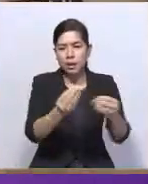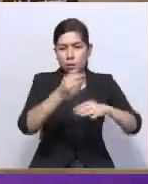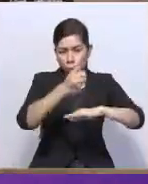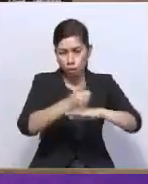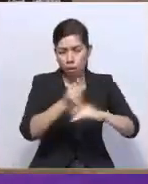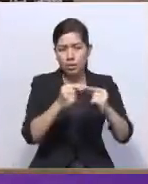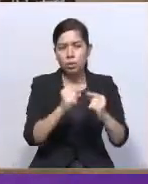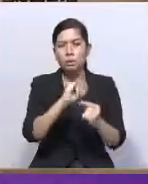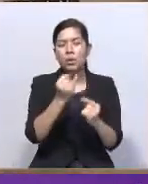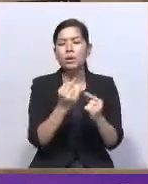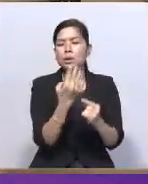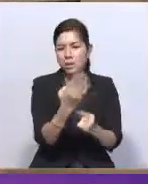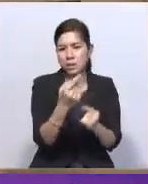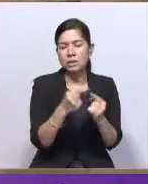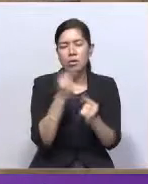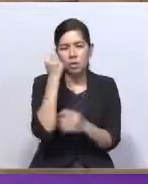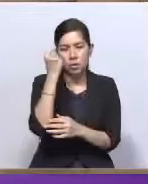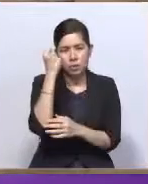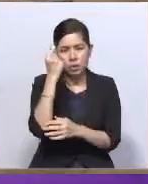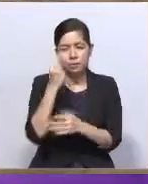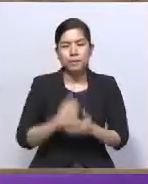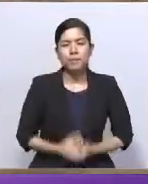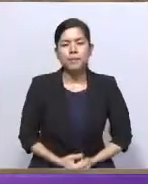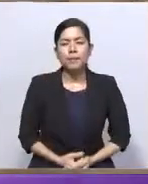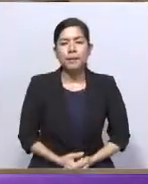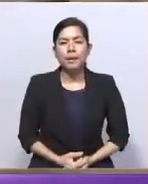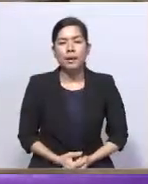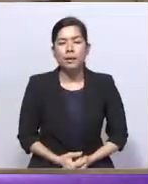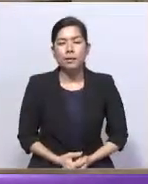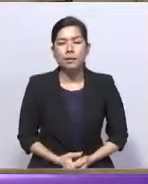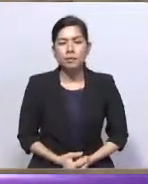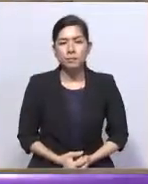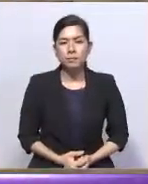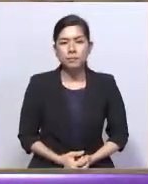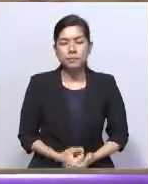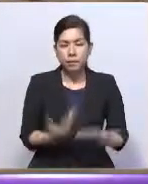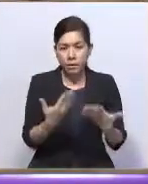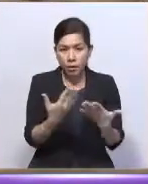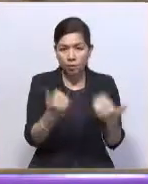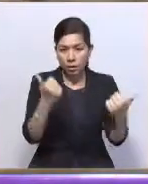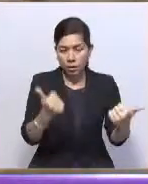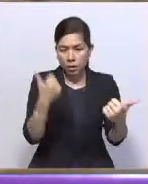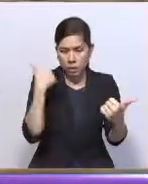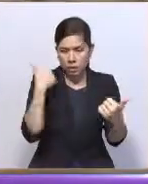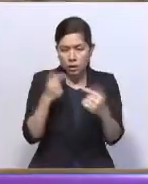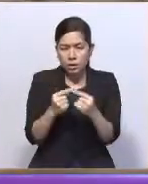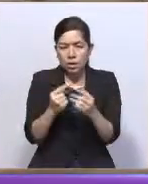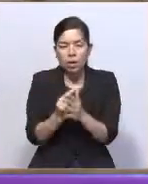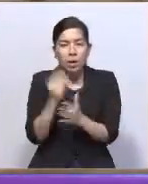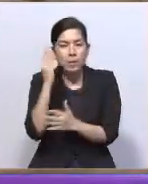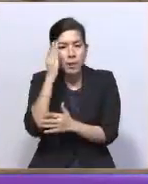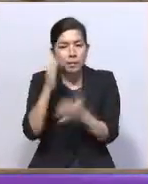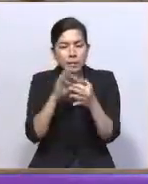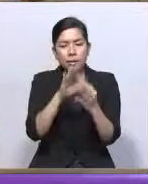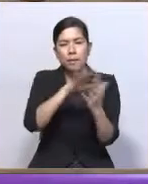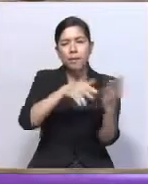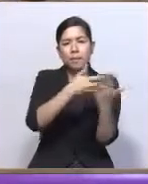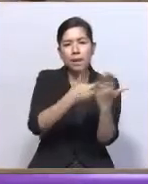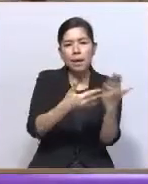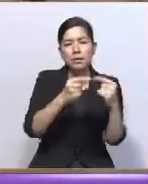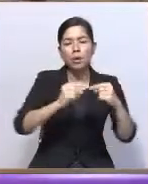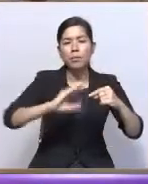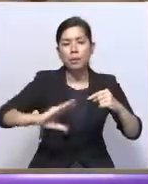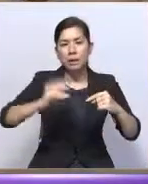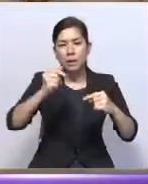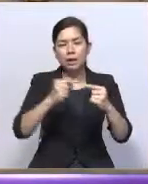นะครับโดยสรุปแล้วเนี่ยนะครับเรารับทราบกันว่าแผนการพัฒนาทั้ง4จังหวั